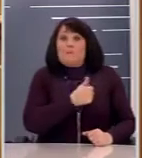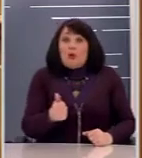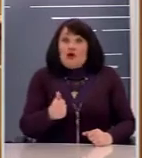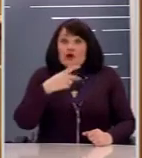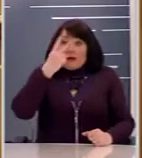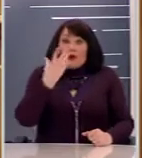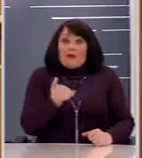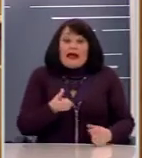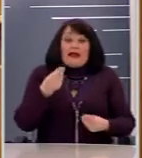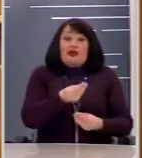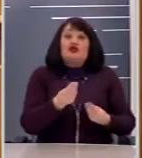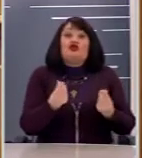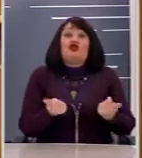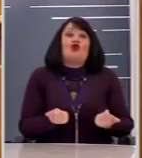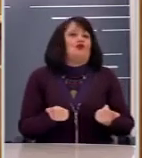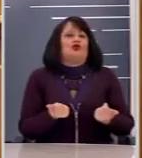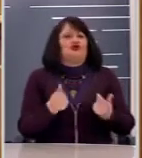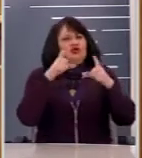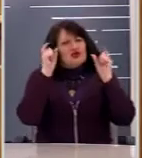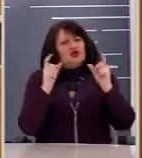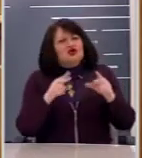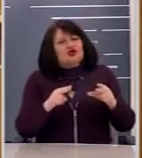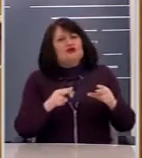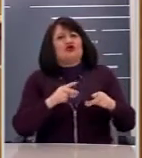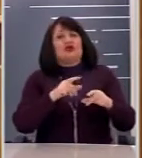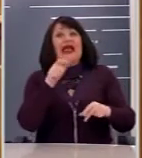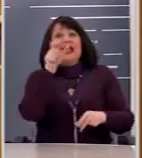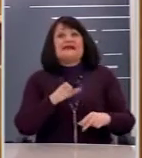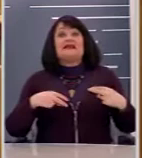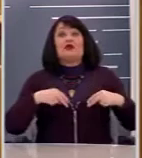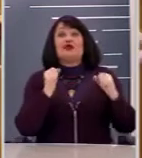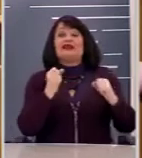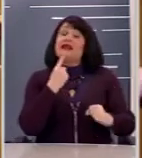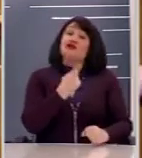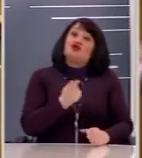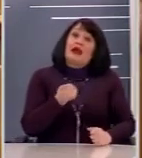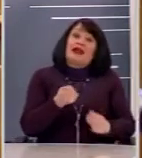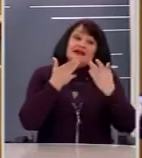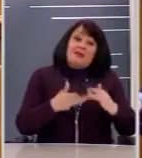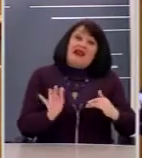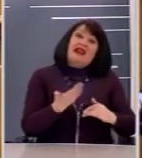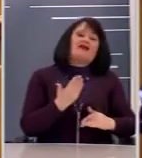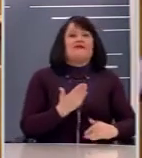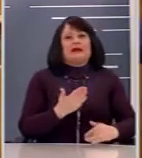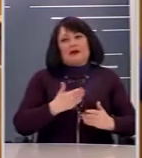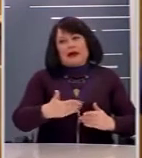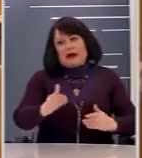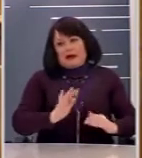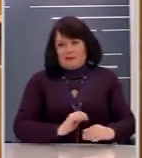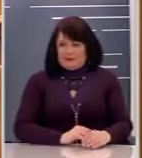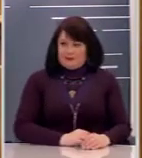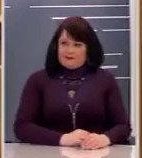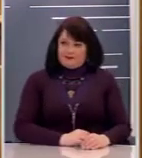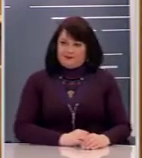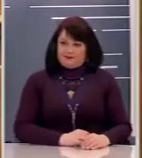για τον τρόπο παροχής νοσηλευτικών υπηρεσιών και τίποτα άλλο. Και όμως το κάνατε και ζητήσατε την παρέτηση. Και ήταν η αρχή για να ξετυλίξει το κουβάρι. Σας παρακαλώ.